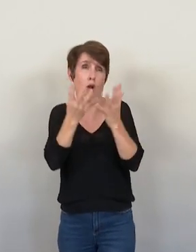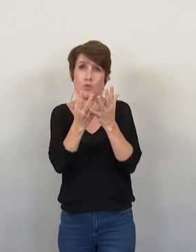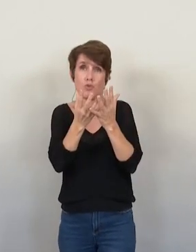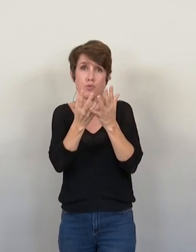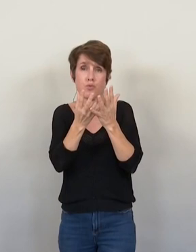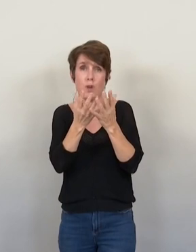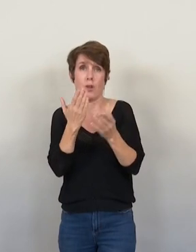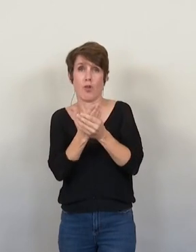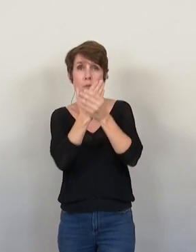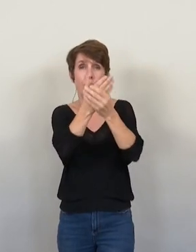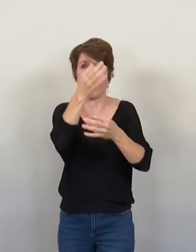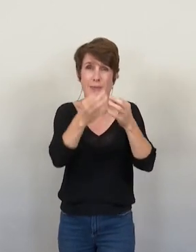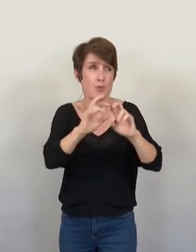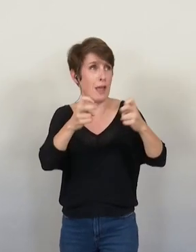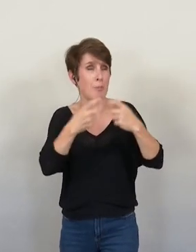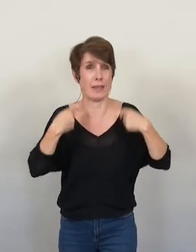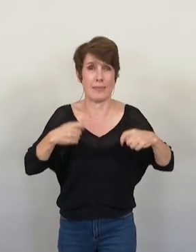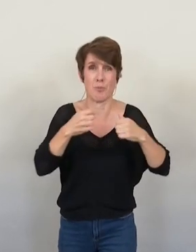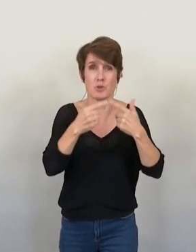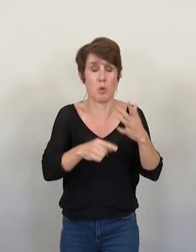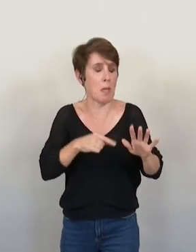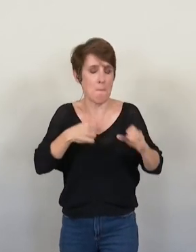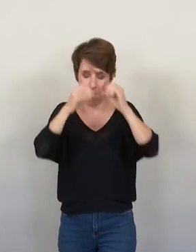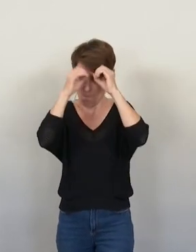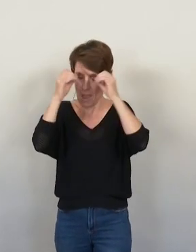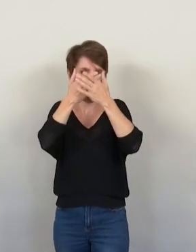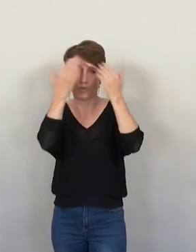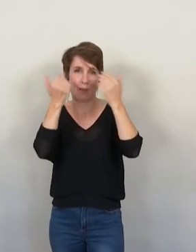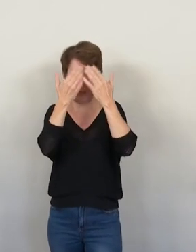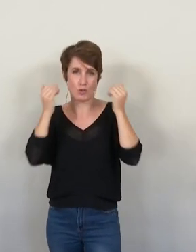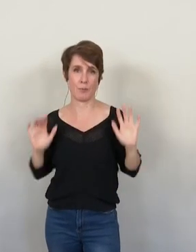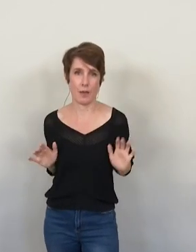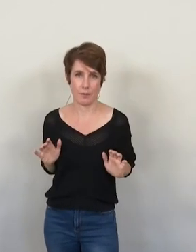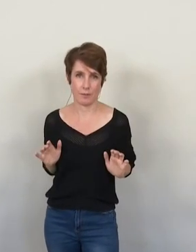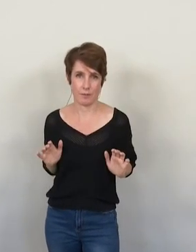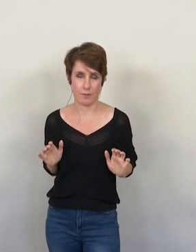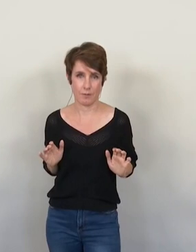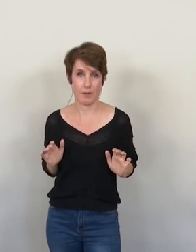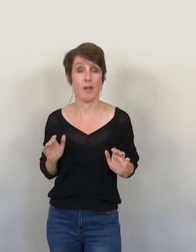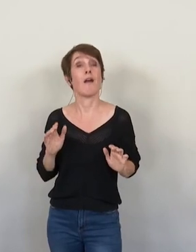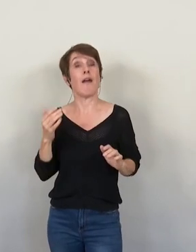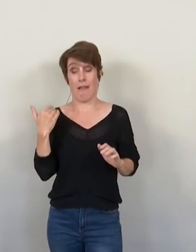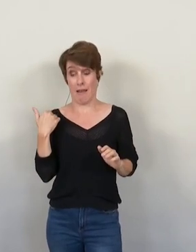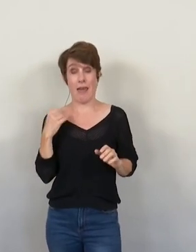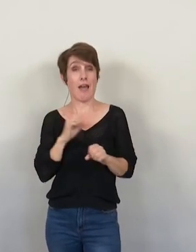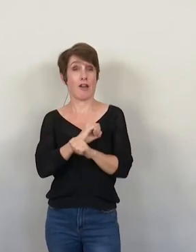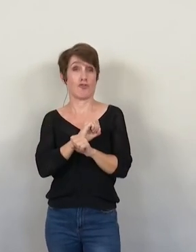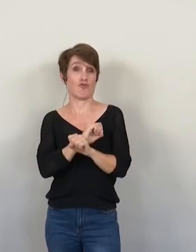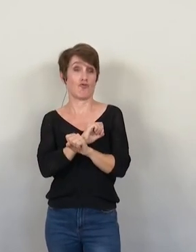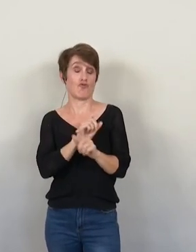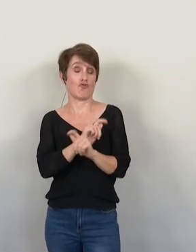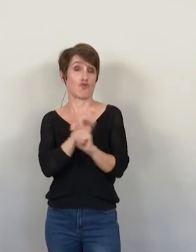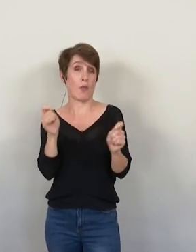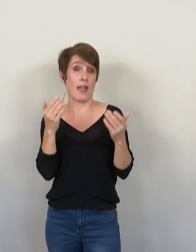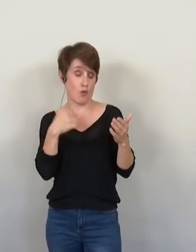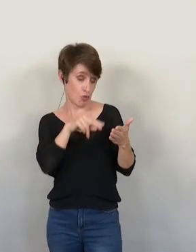fête des tuiles aujourd'hui nous avons lu dans la presse que vous vous avz décidé de ne pas vous pouvoir en cassation ainsi il est l'heure de